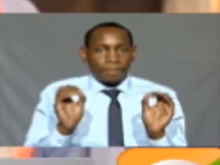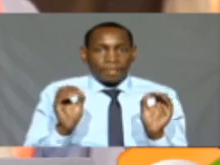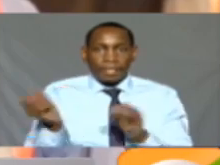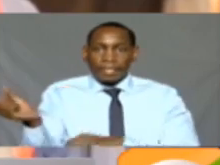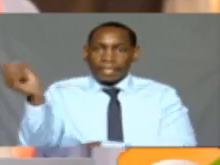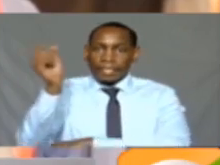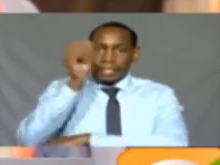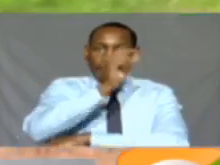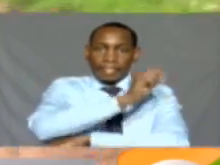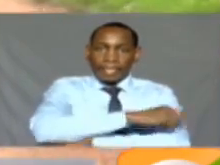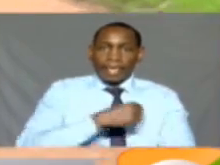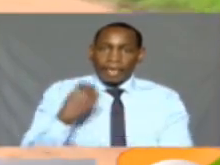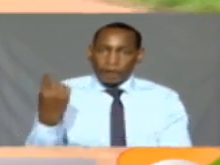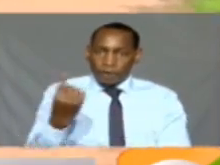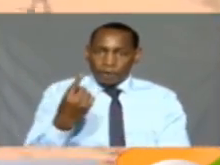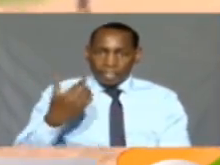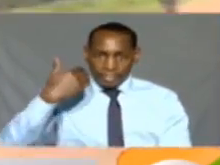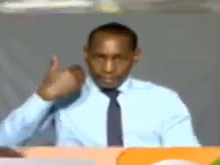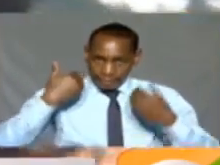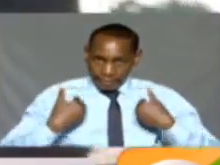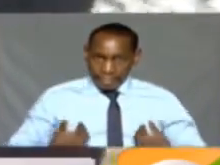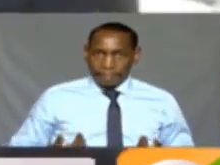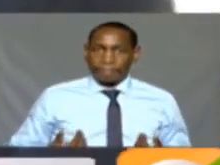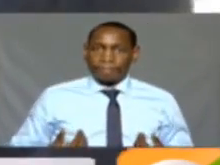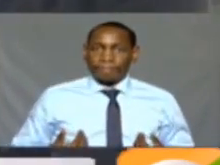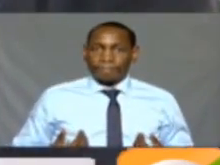mujana tu. Mimi mwenyewe